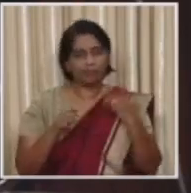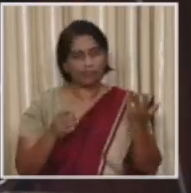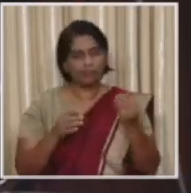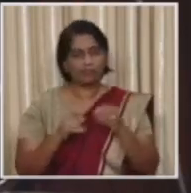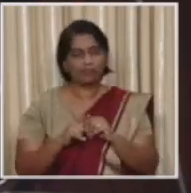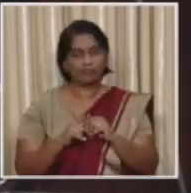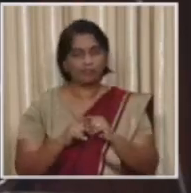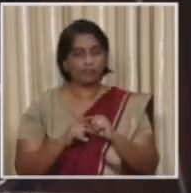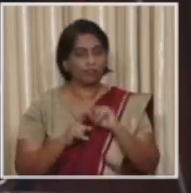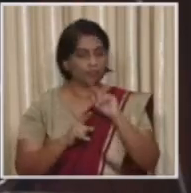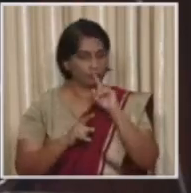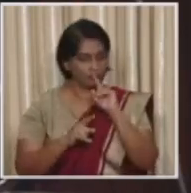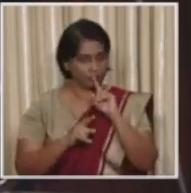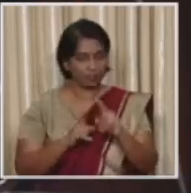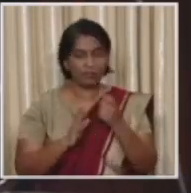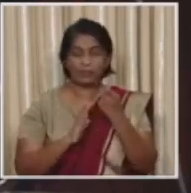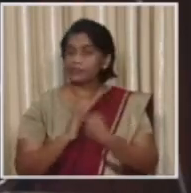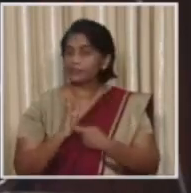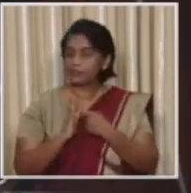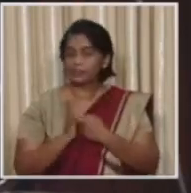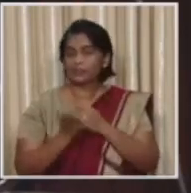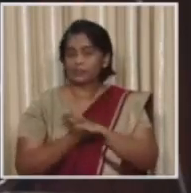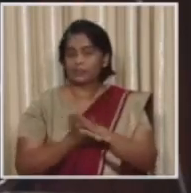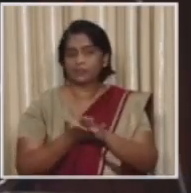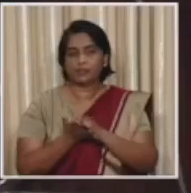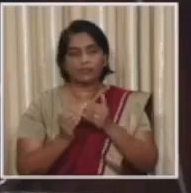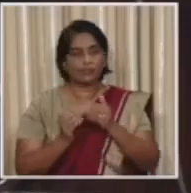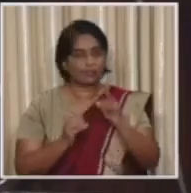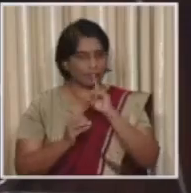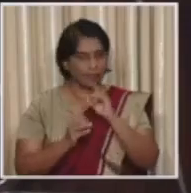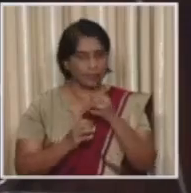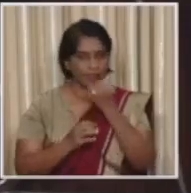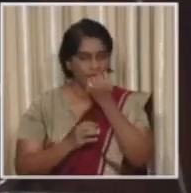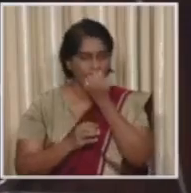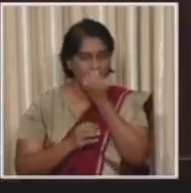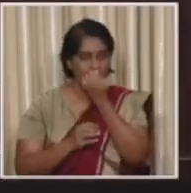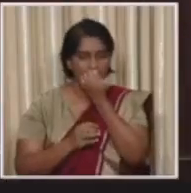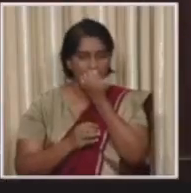අර පනවනු ලබන රෙගුලාසි මගින් නිවැරදි කිරීමට කටයුතු කරන ලෙස ඉල්ලා සිටිනවා. බොහොම ස්තුතියි.